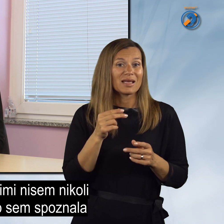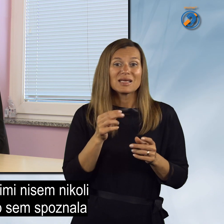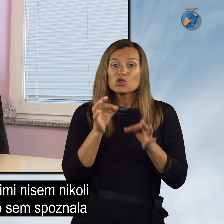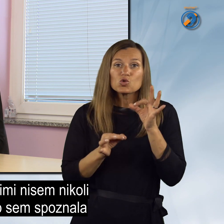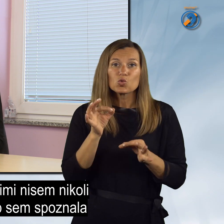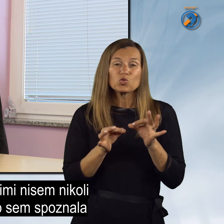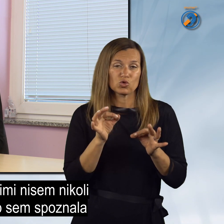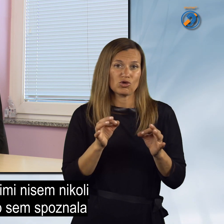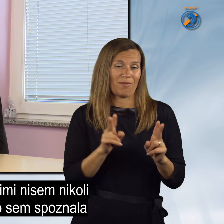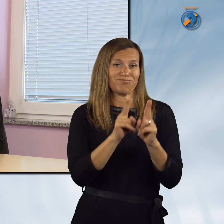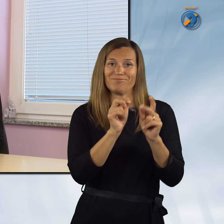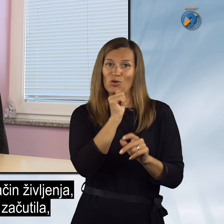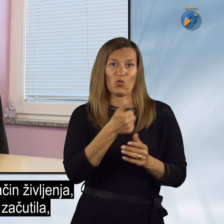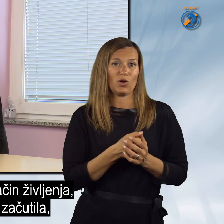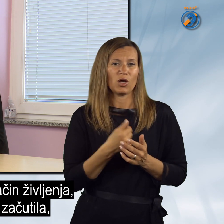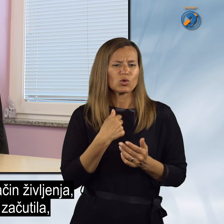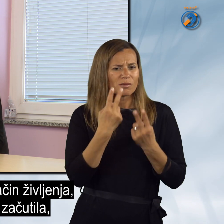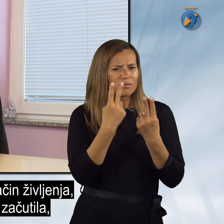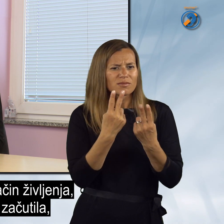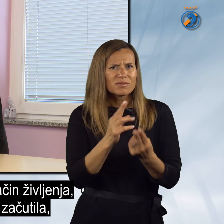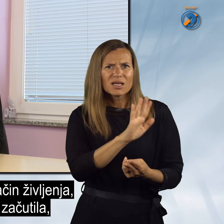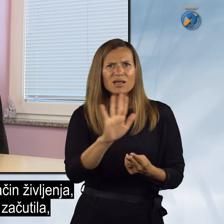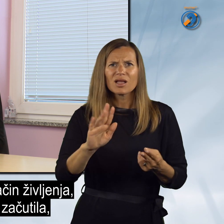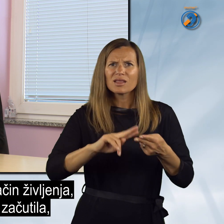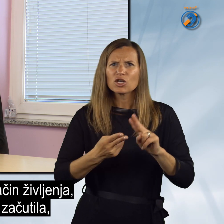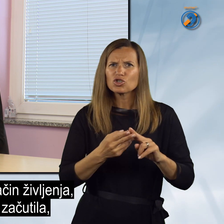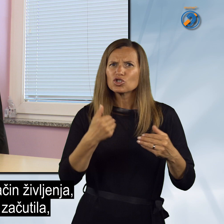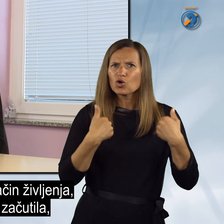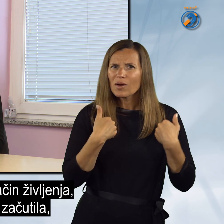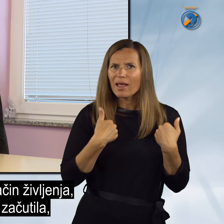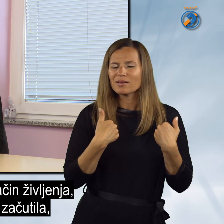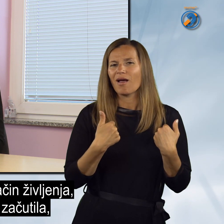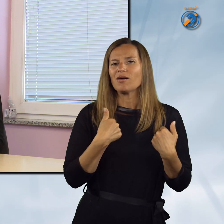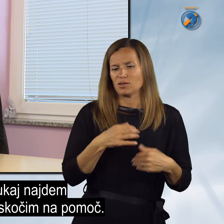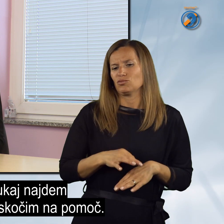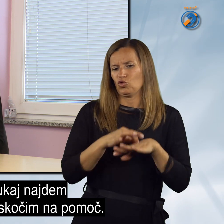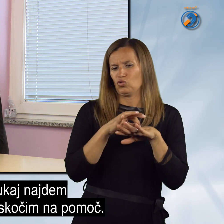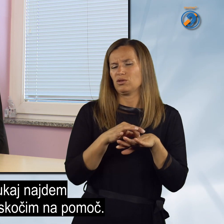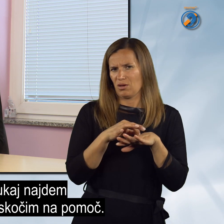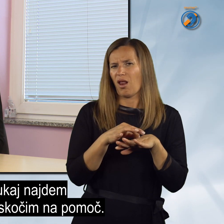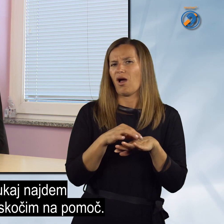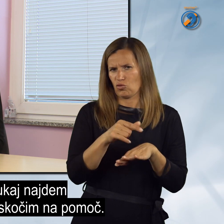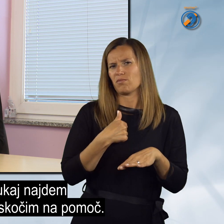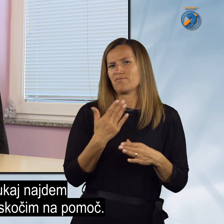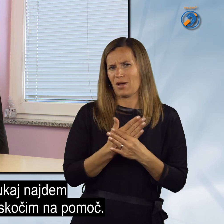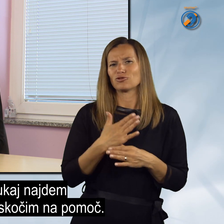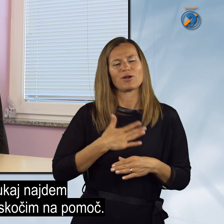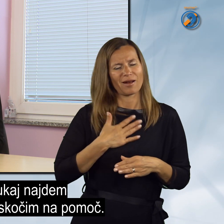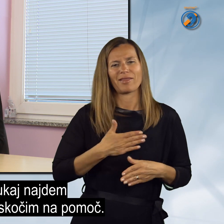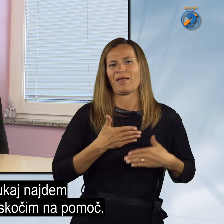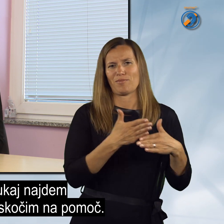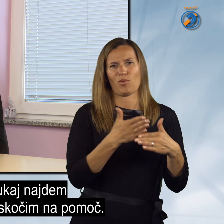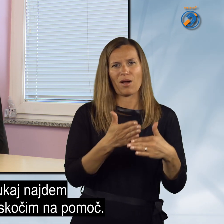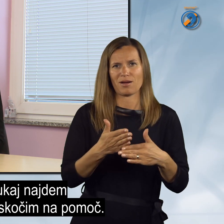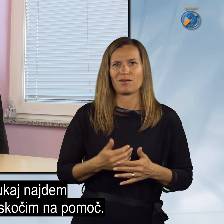srečala. In ko sem jaz poznala njihov način življenja, sem začutila, da v bistvu se jaz tudi tukaj najdem in jim